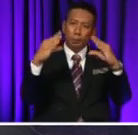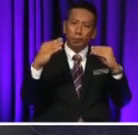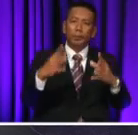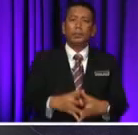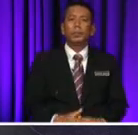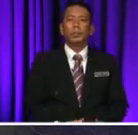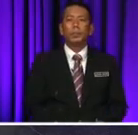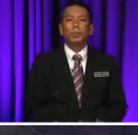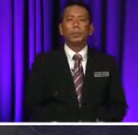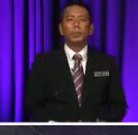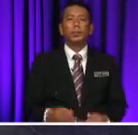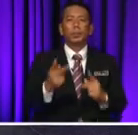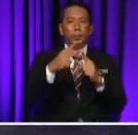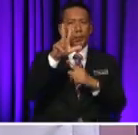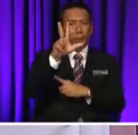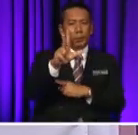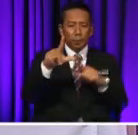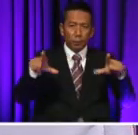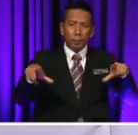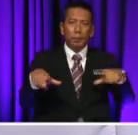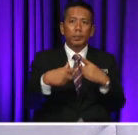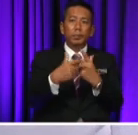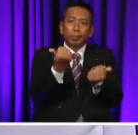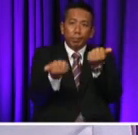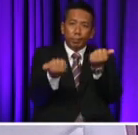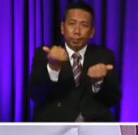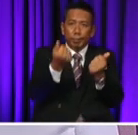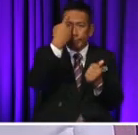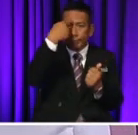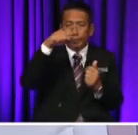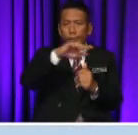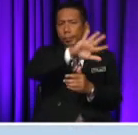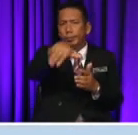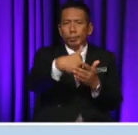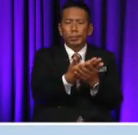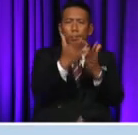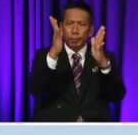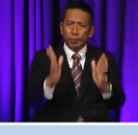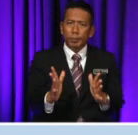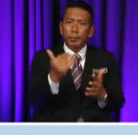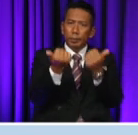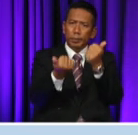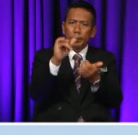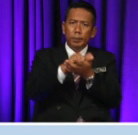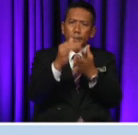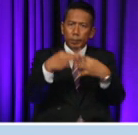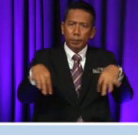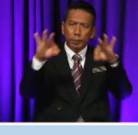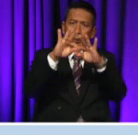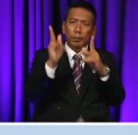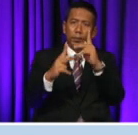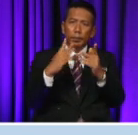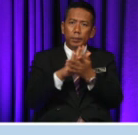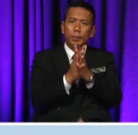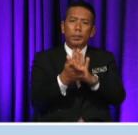baik yang ketiga melaksanakan keadilan untuk semua pihak Nah jadi adil itu penting kalau kita jadi ketua kelas